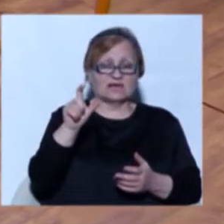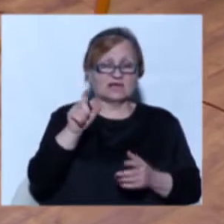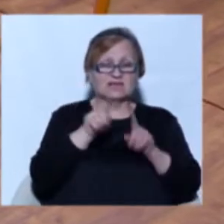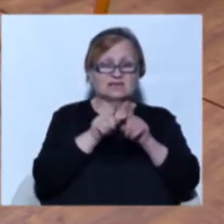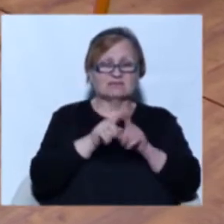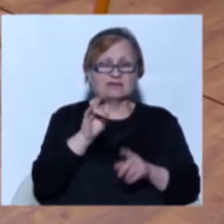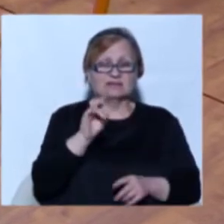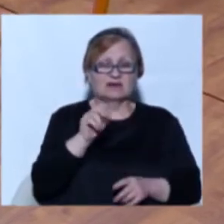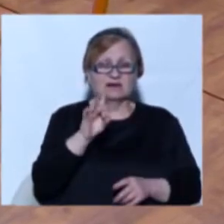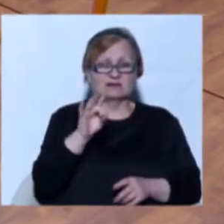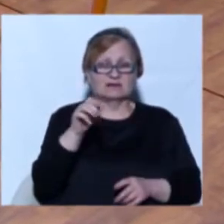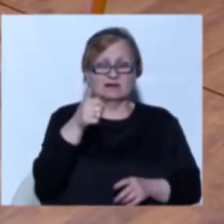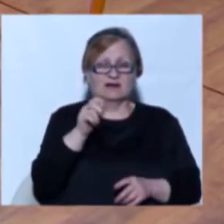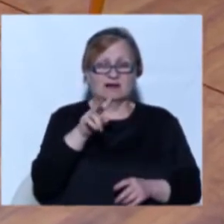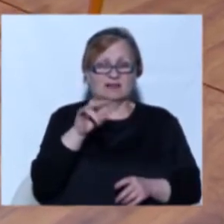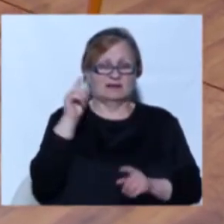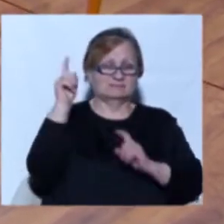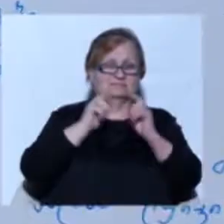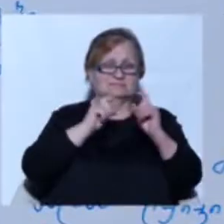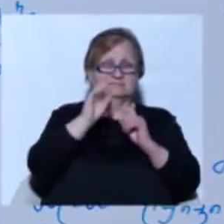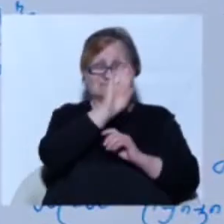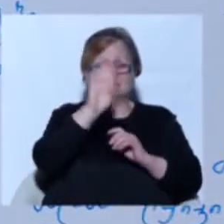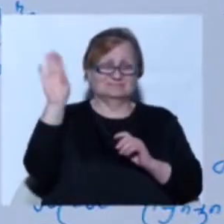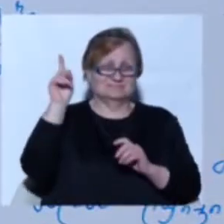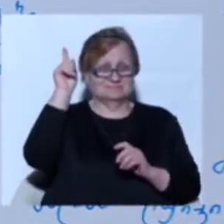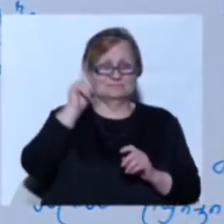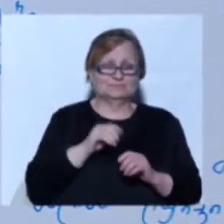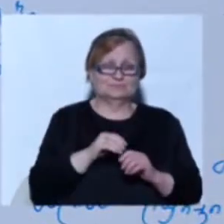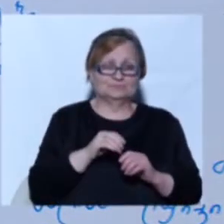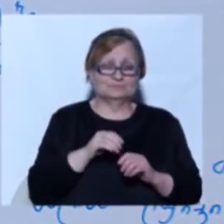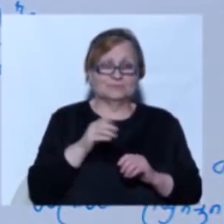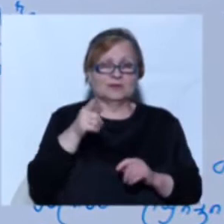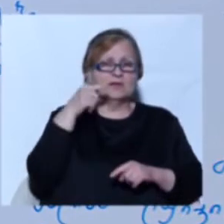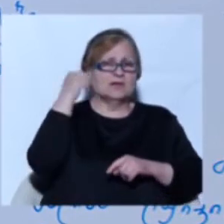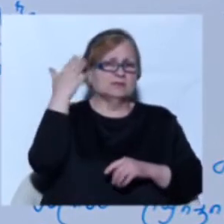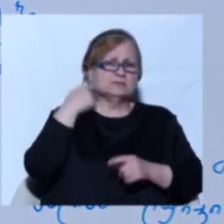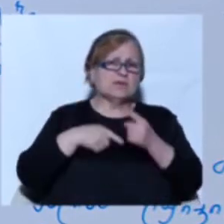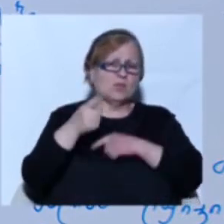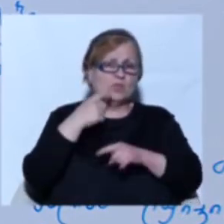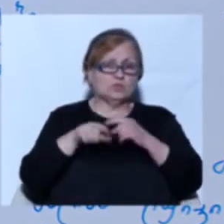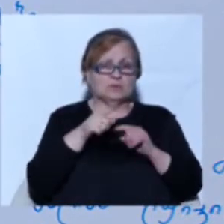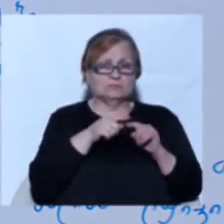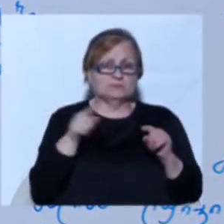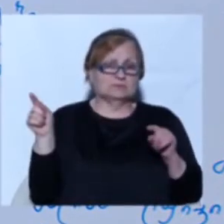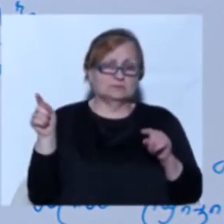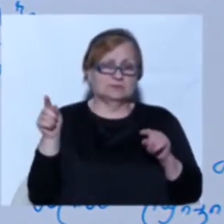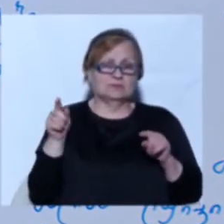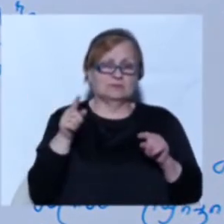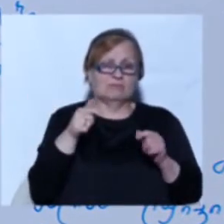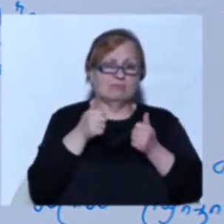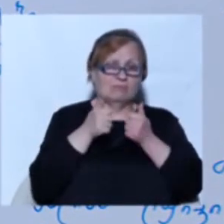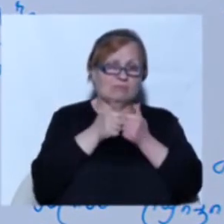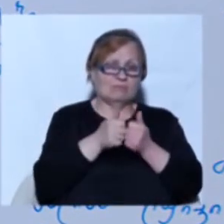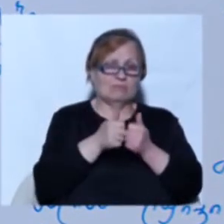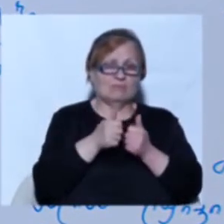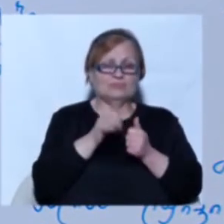ციხეა. ეს ცნობილი ციხე, რომელიც საუკუნეების განმავლობაში მოყვება